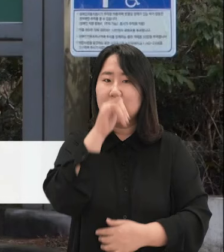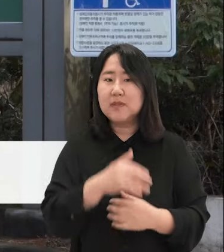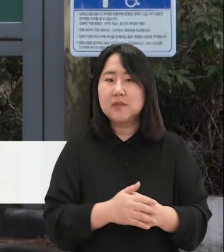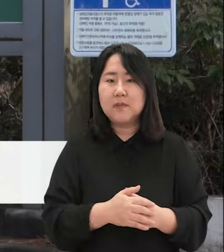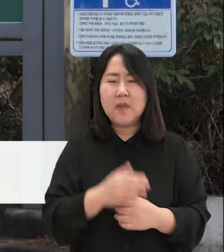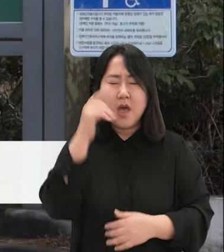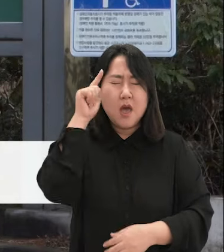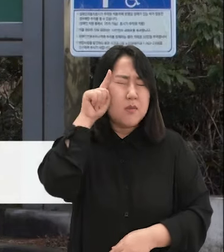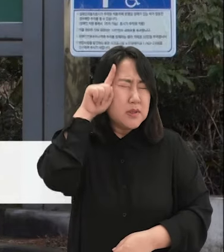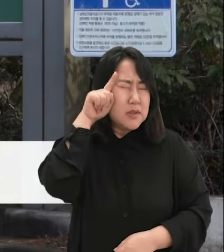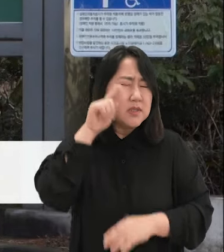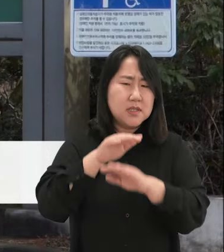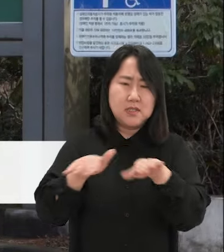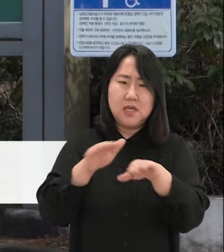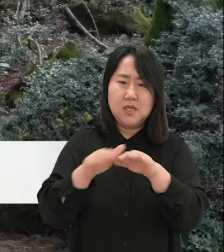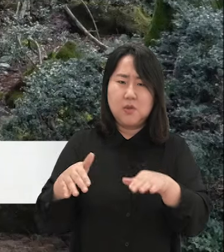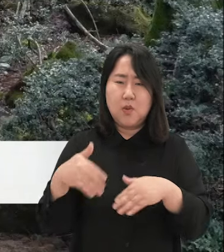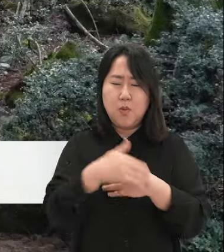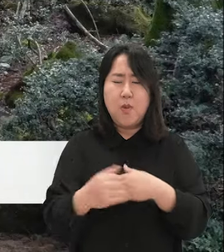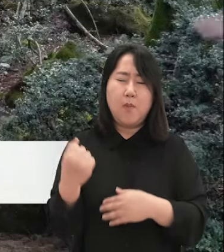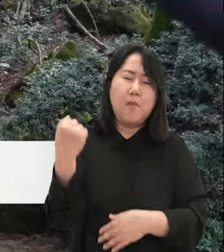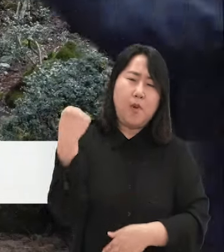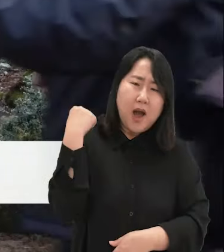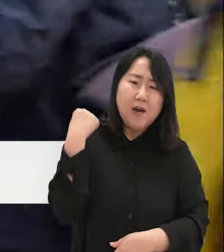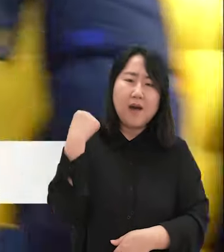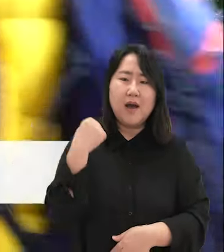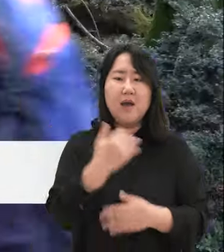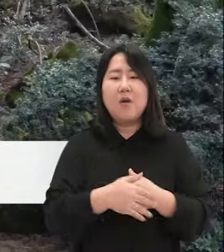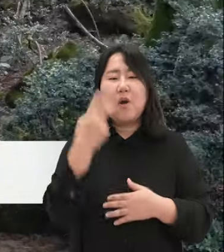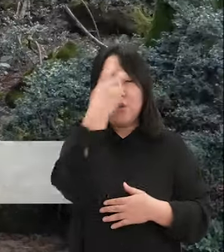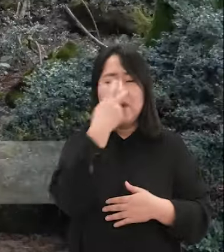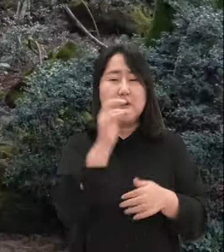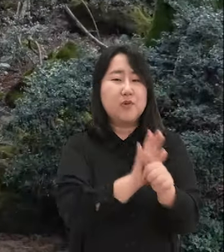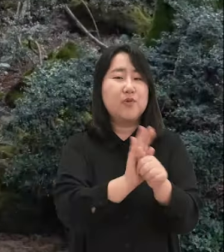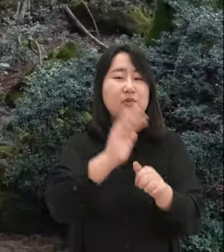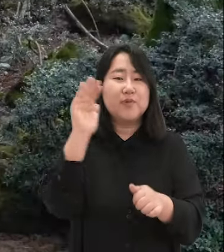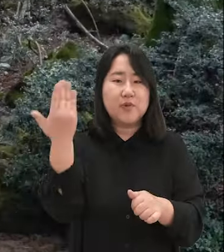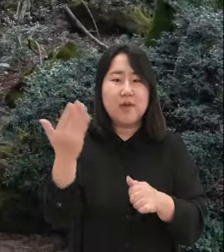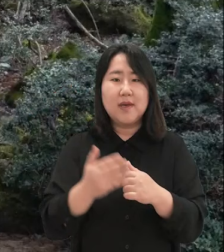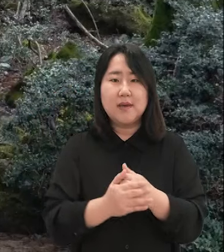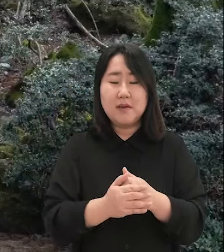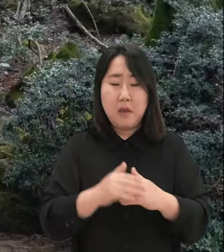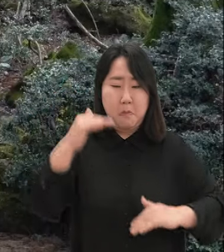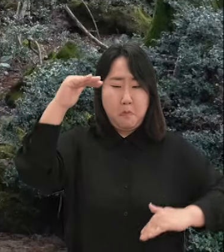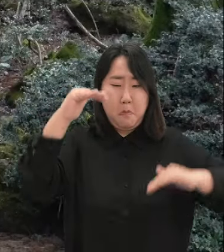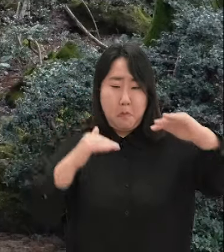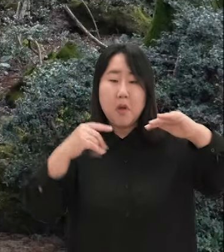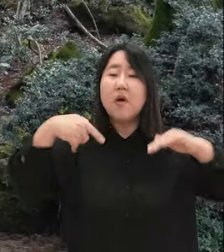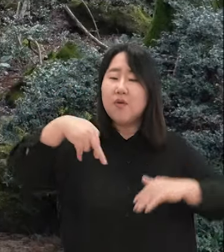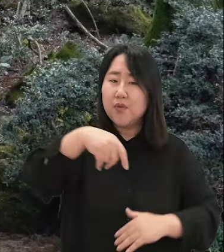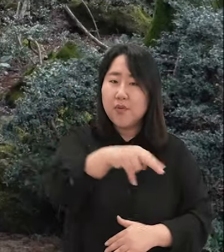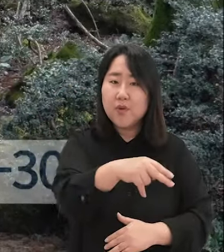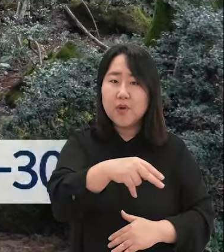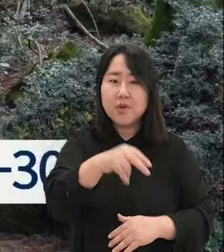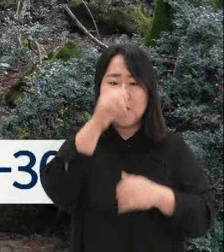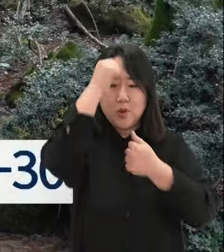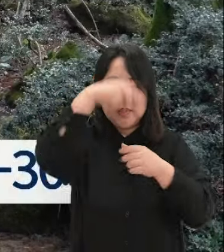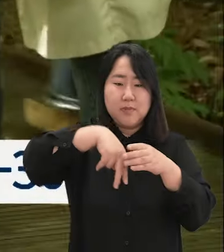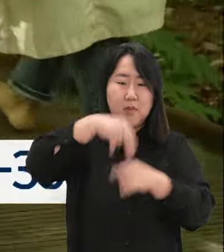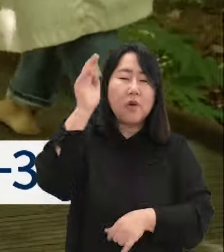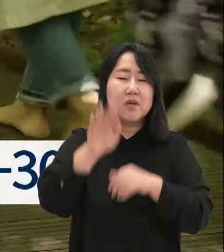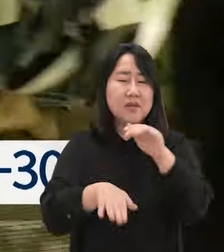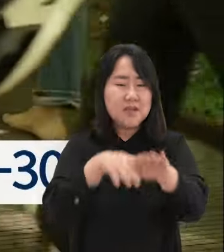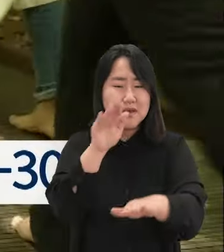물론 면역력 강화 등 건강 관리에 많은 도움을 줄 것으로 보입니다 밸런스 워킹과 숲속 맨발